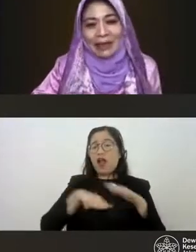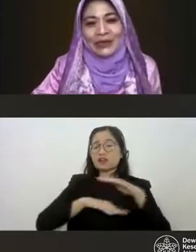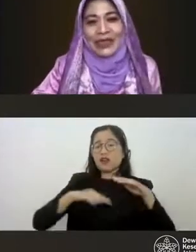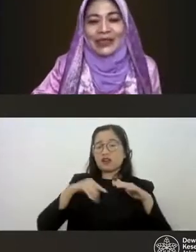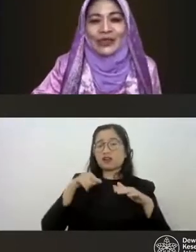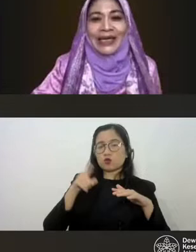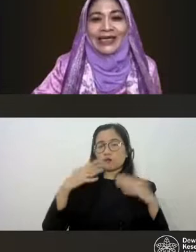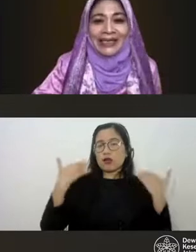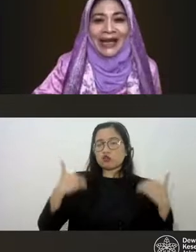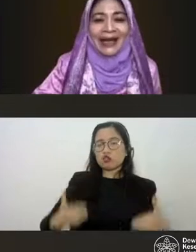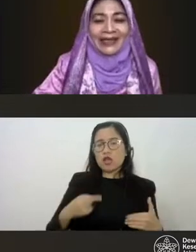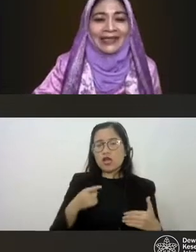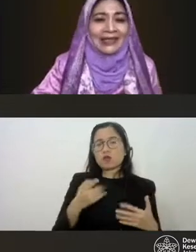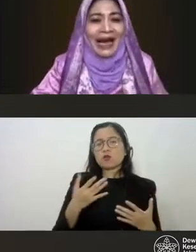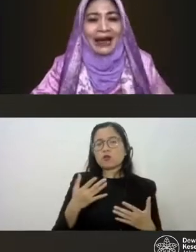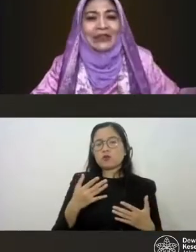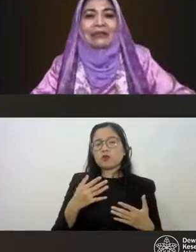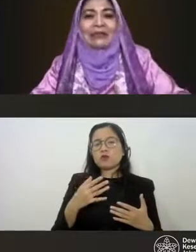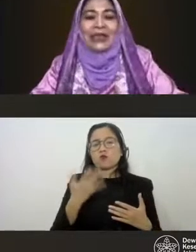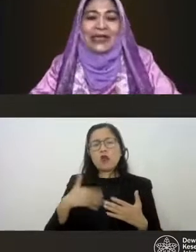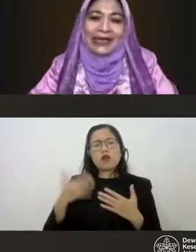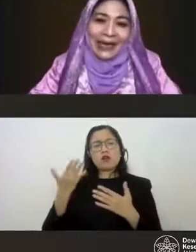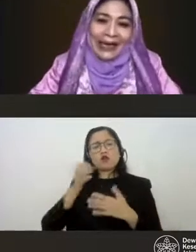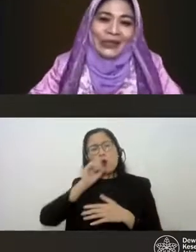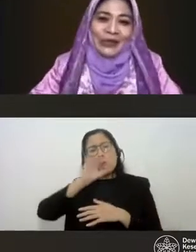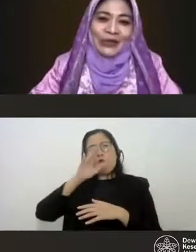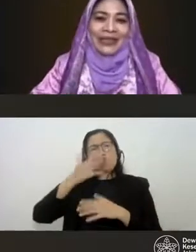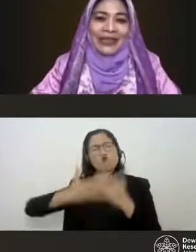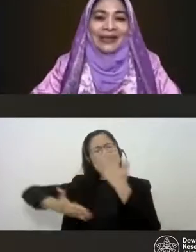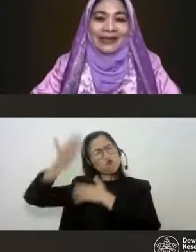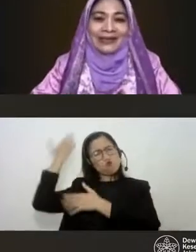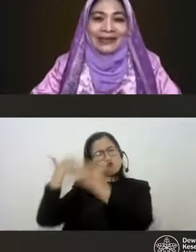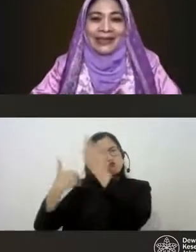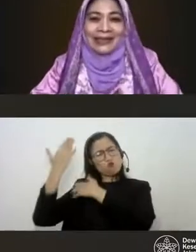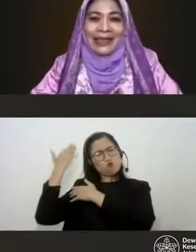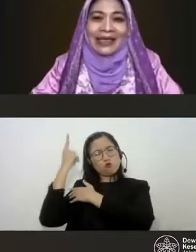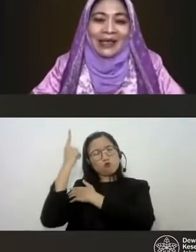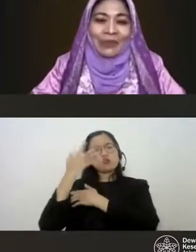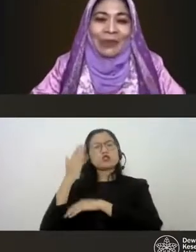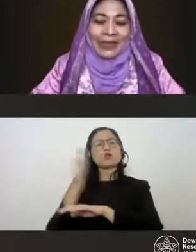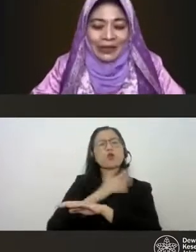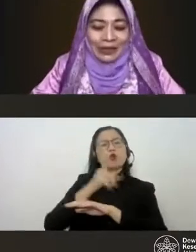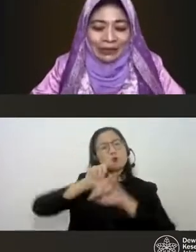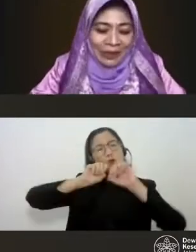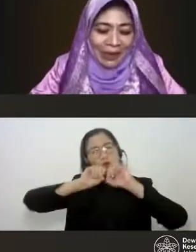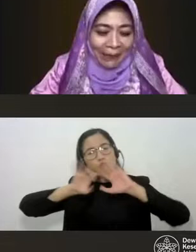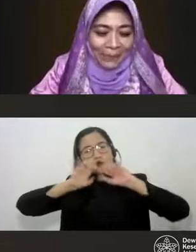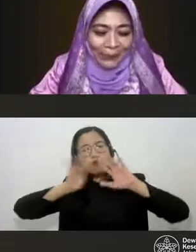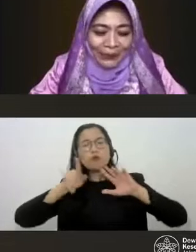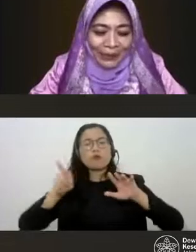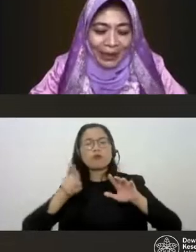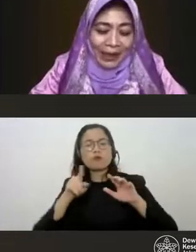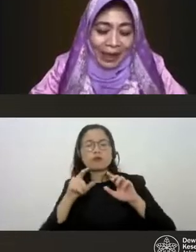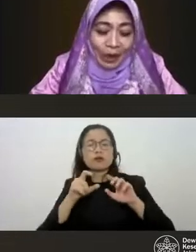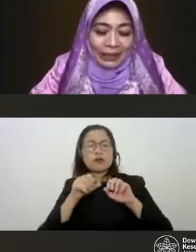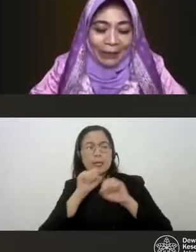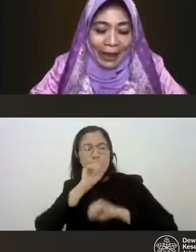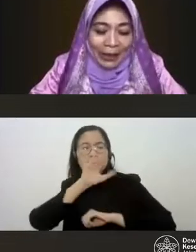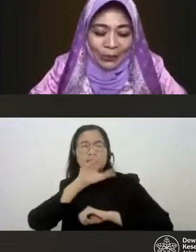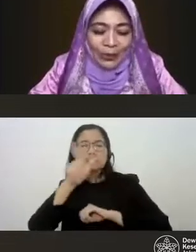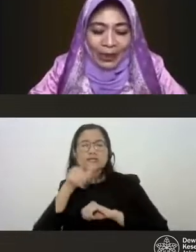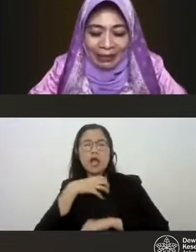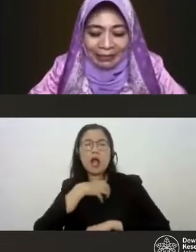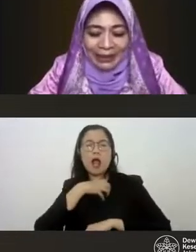kelima hak dasar manusia ini sudah dinyatakannya jauh sebelum deklarasi universal di tingkat global itu diumumkan.